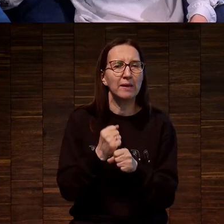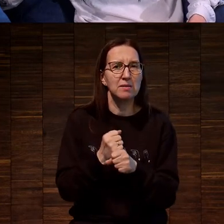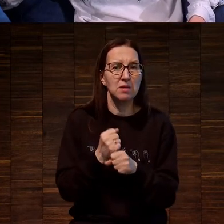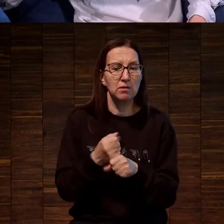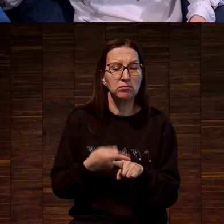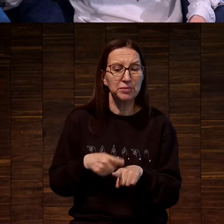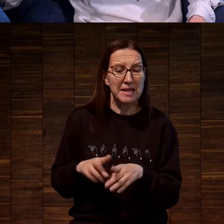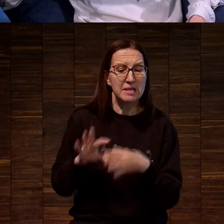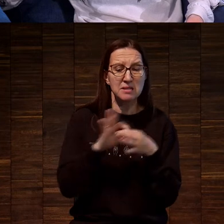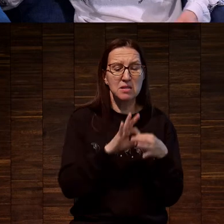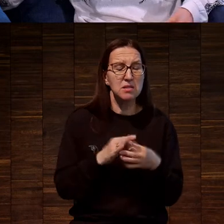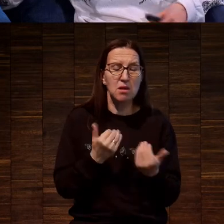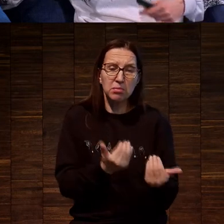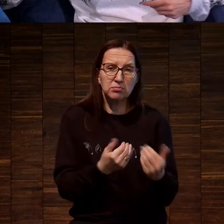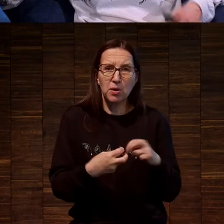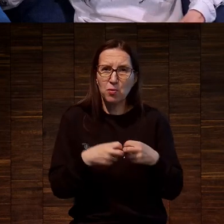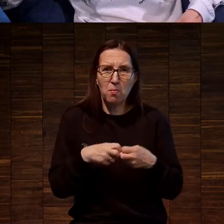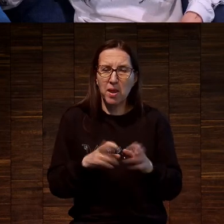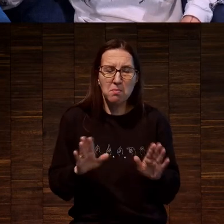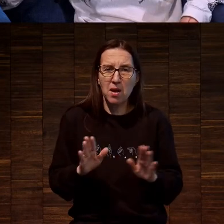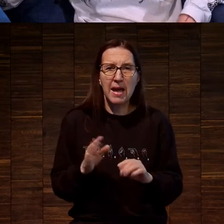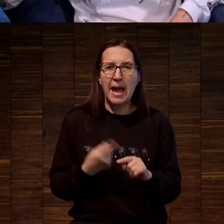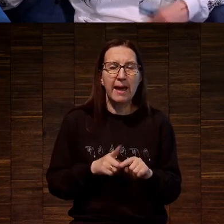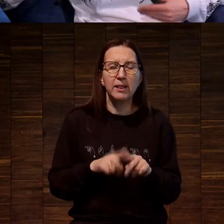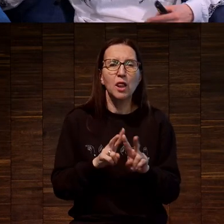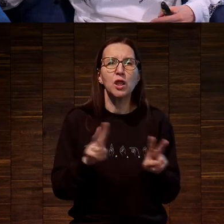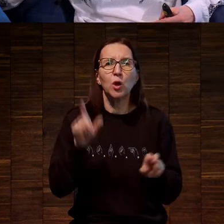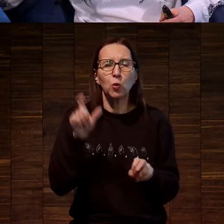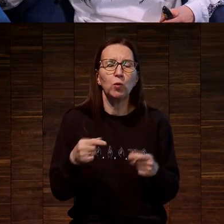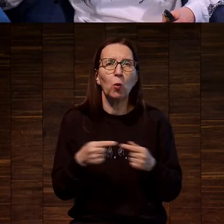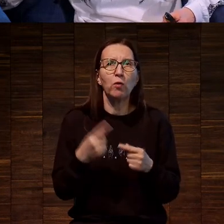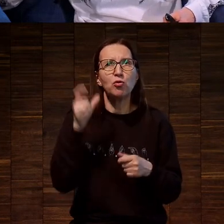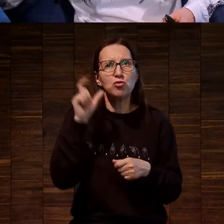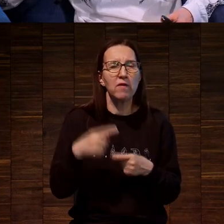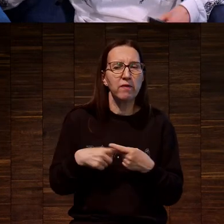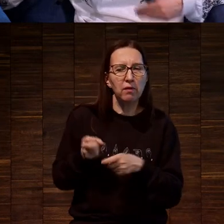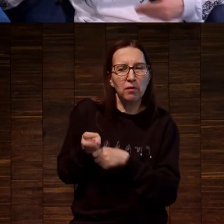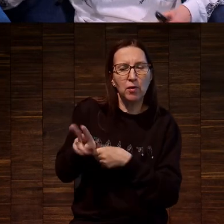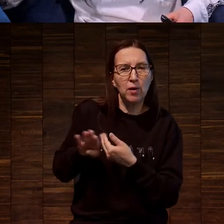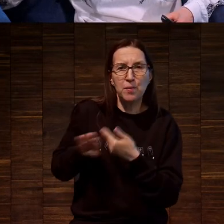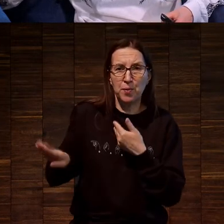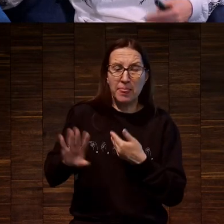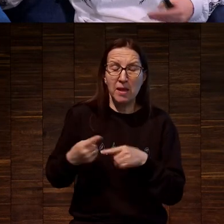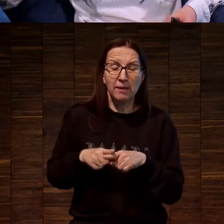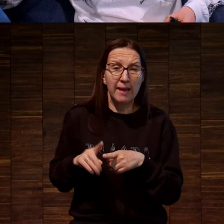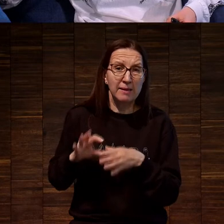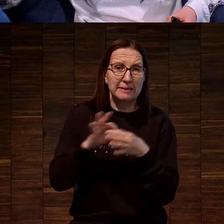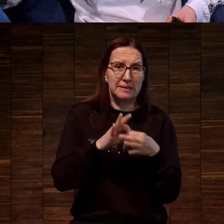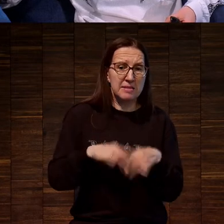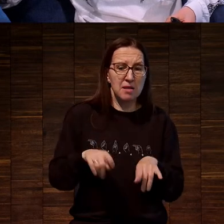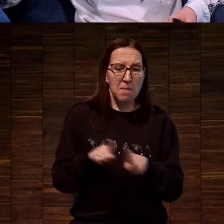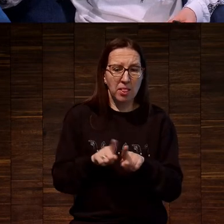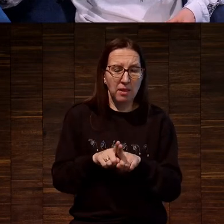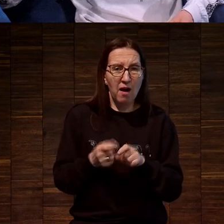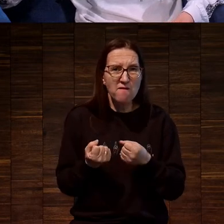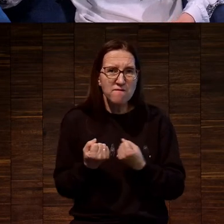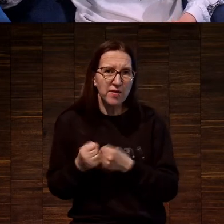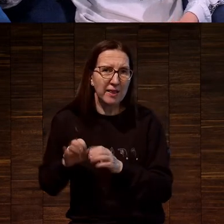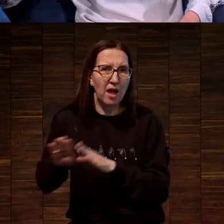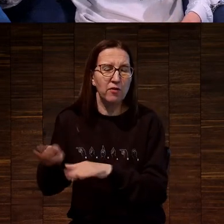Это системная проблема. На самом деле нет ни конкретного человека, который делает так, систему, на наш взгляд, устроена.